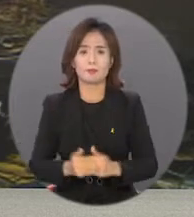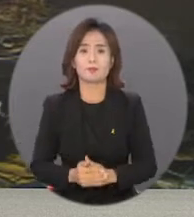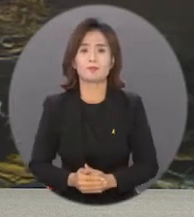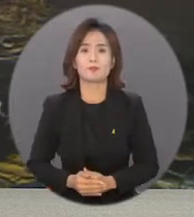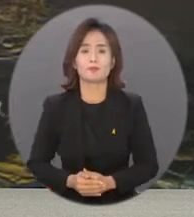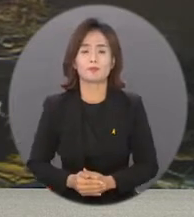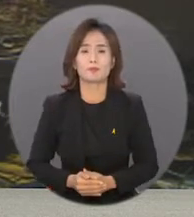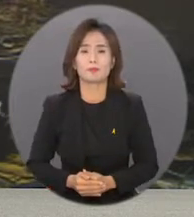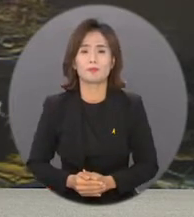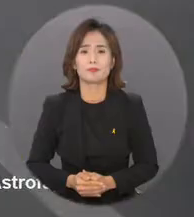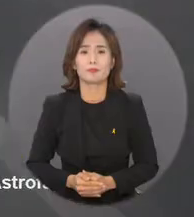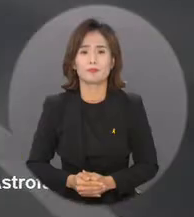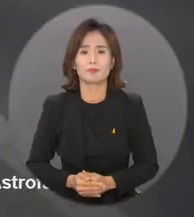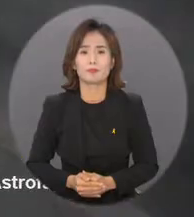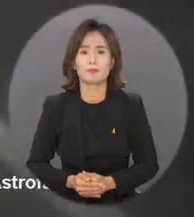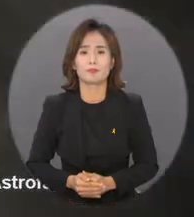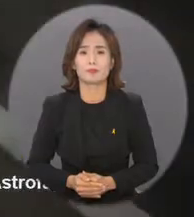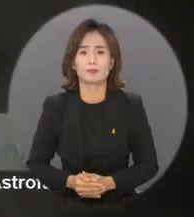취재했습니다